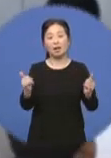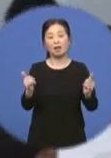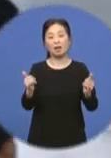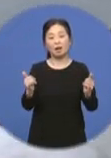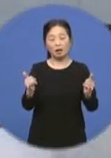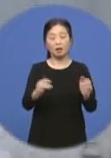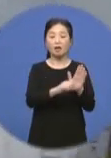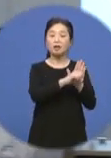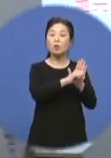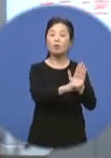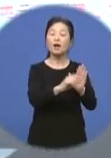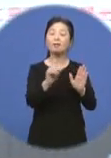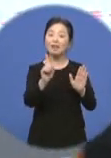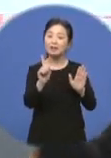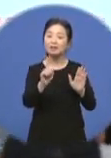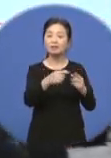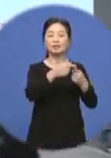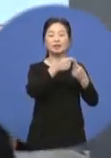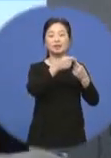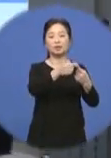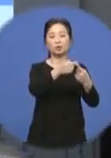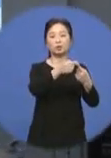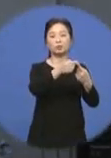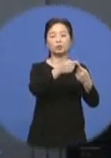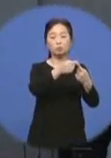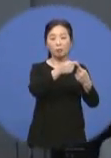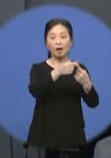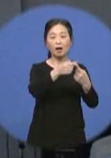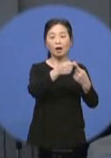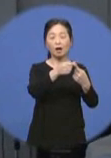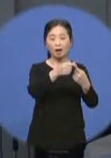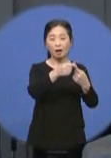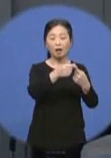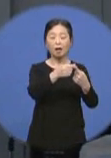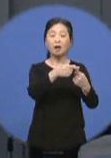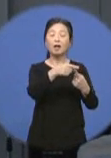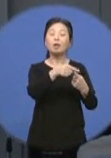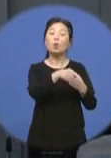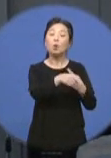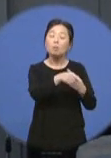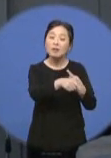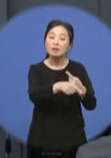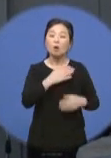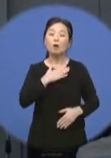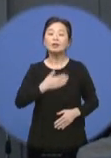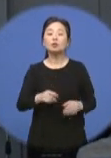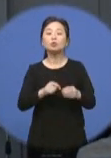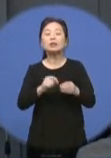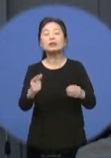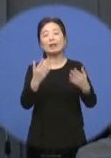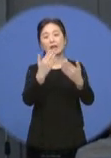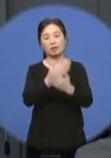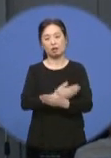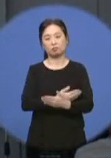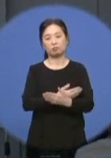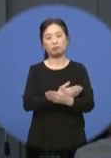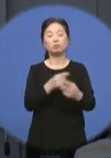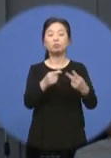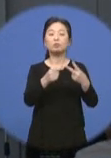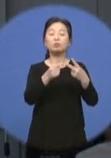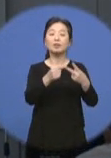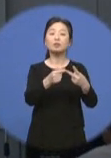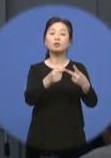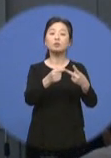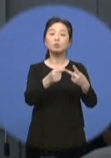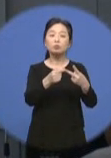は、まず一つが、最初の課題のところですけど、まず穴場の観光地を知るきっかけができるっていうところですね。で2つ目は、これ